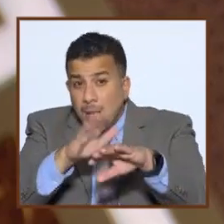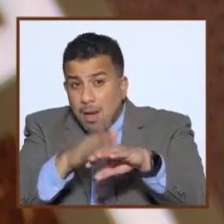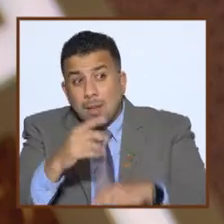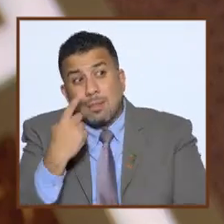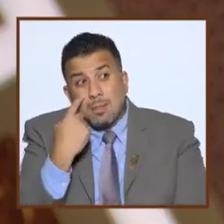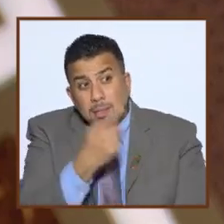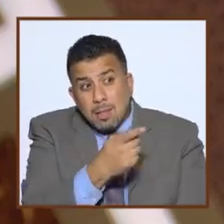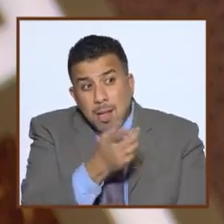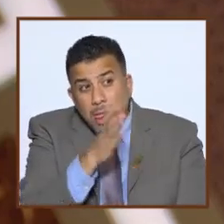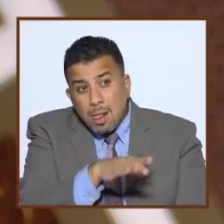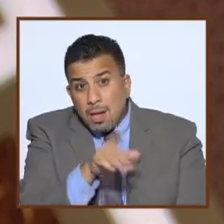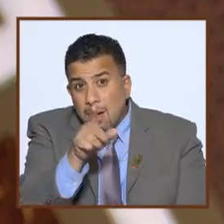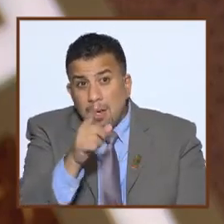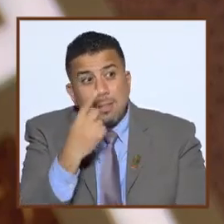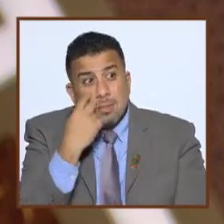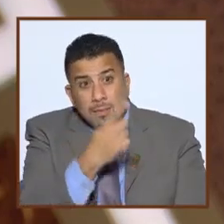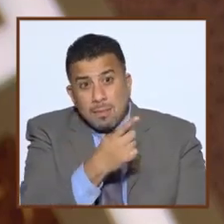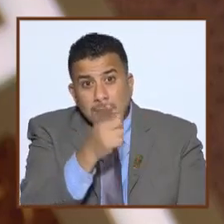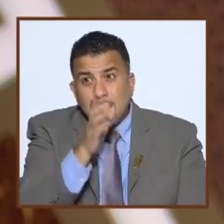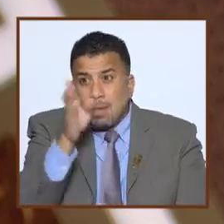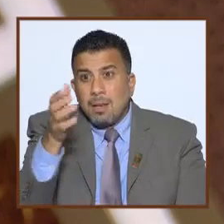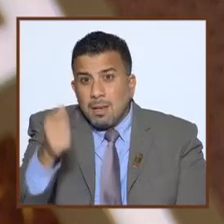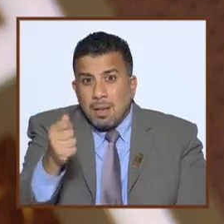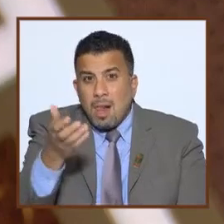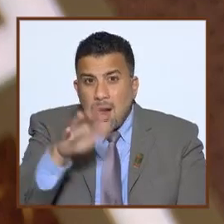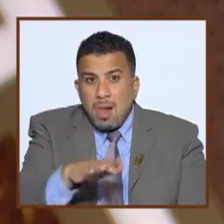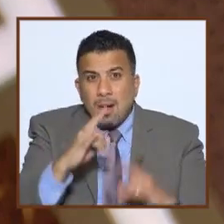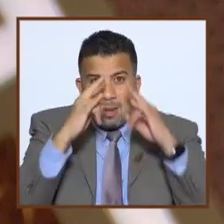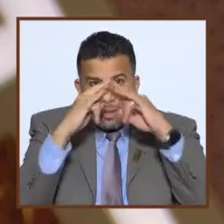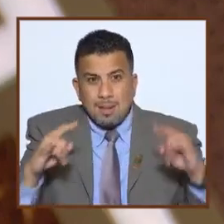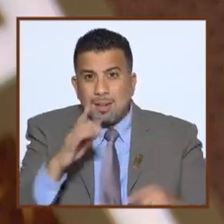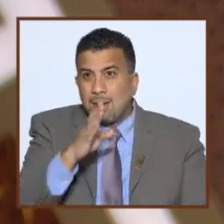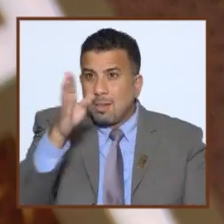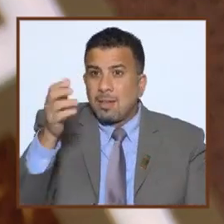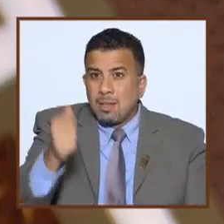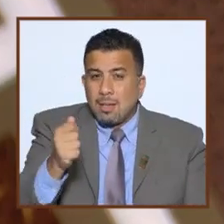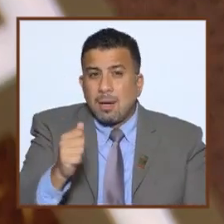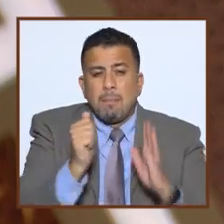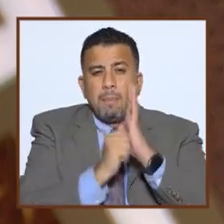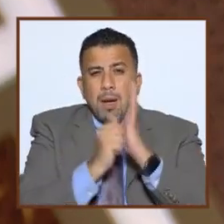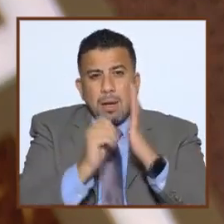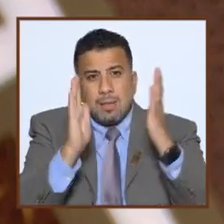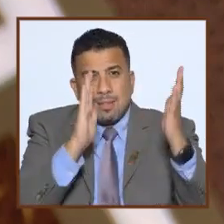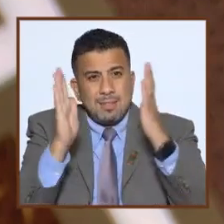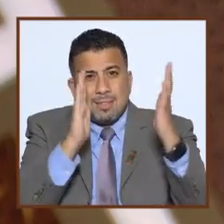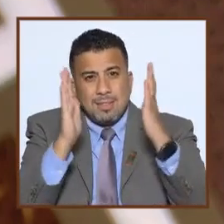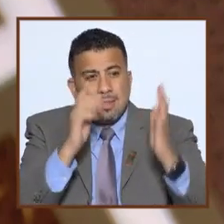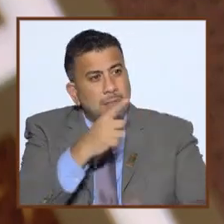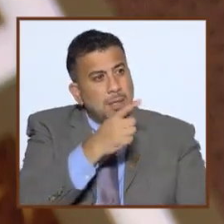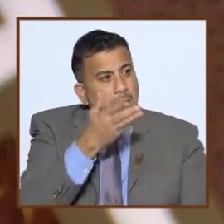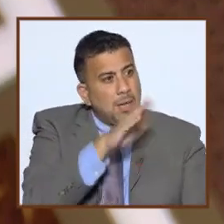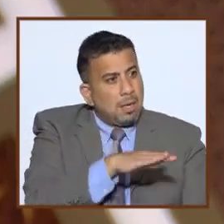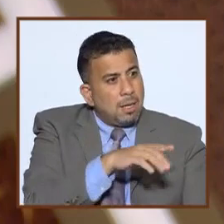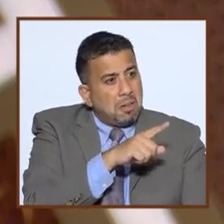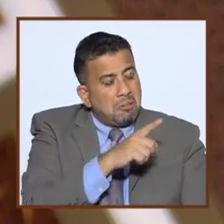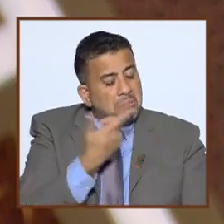كلن يقول هذه منجيتي انا غير لا ما انت غير الموت اللي مر على جارك ترا بيجيك